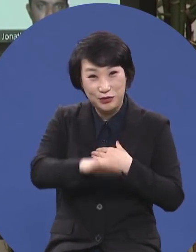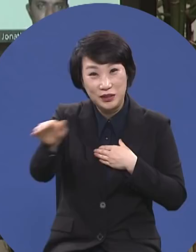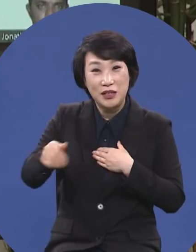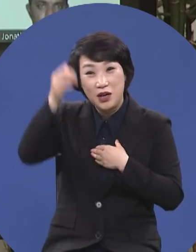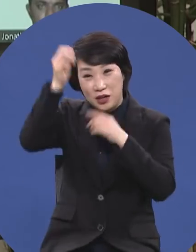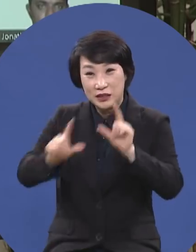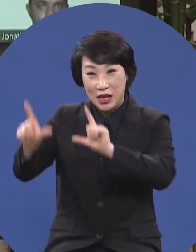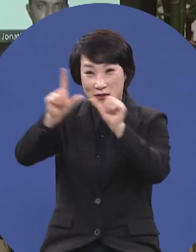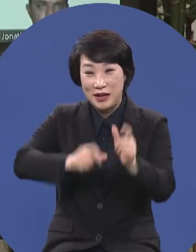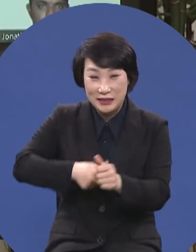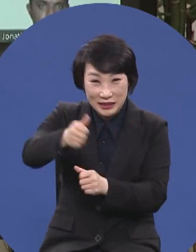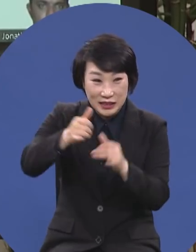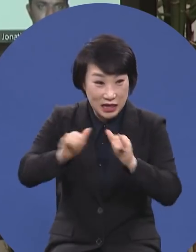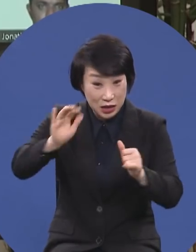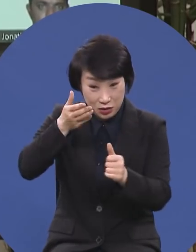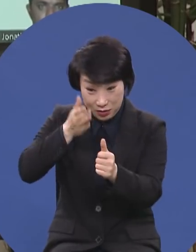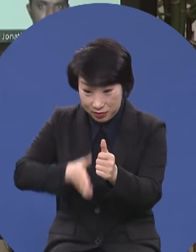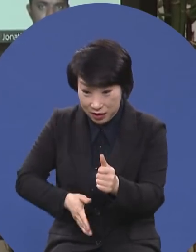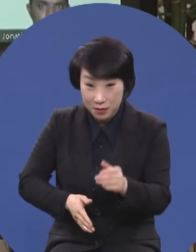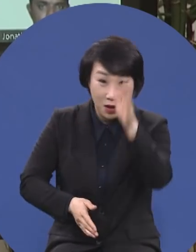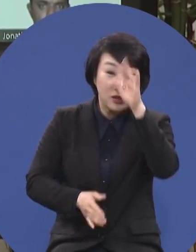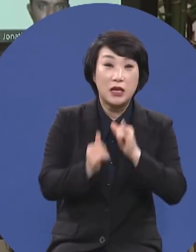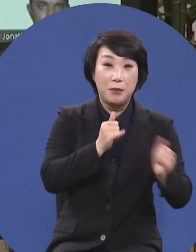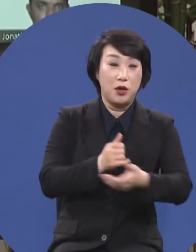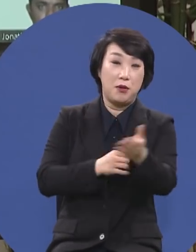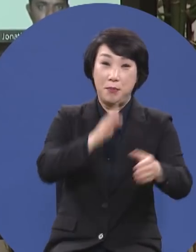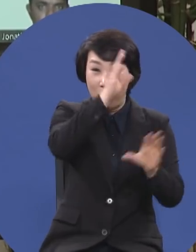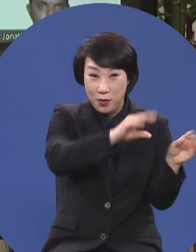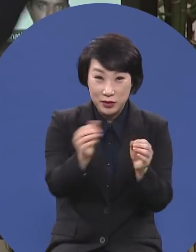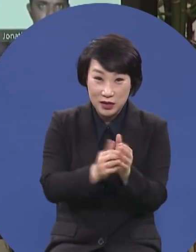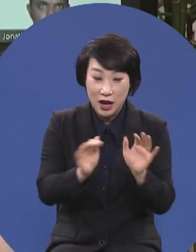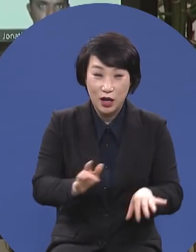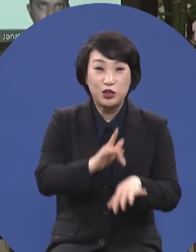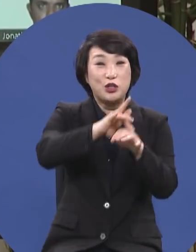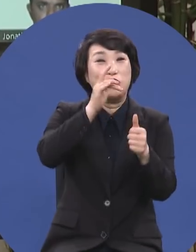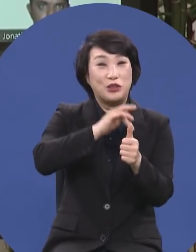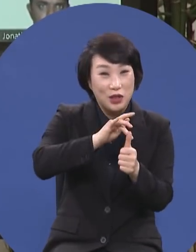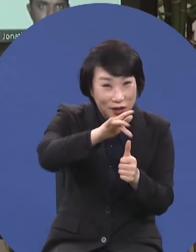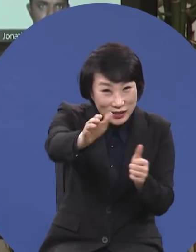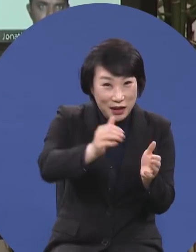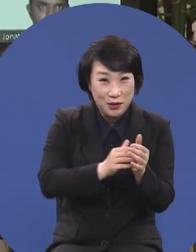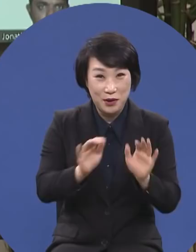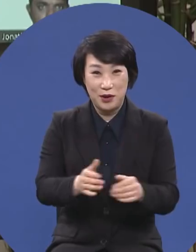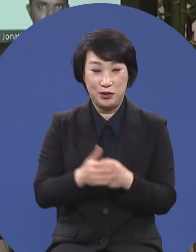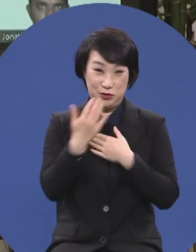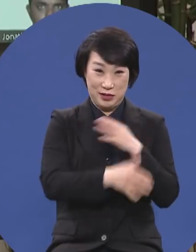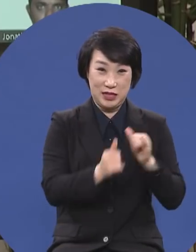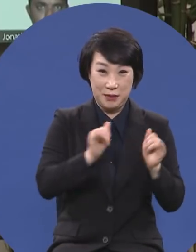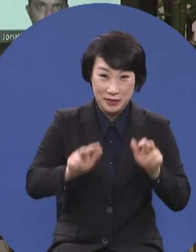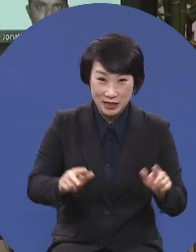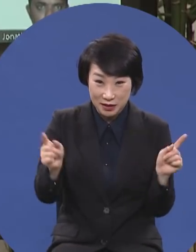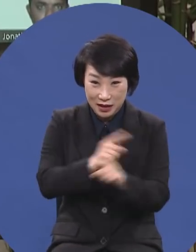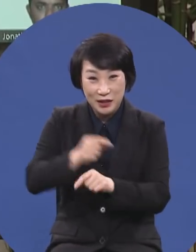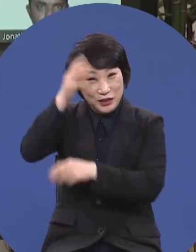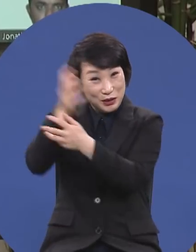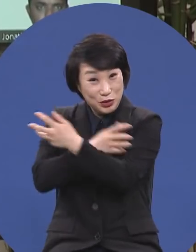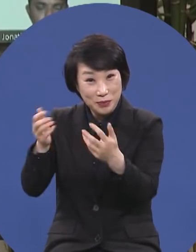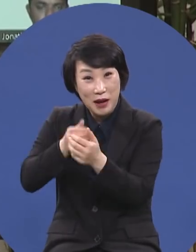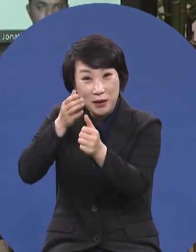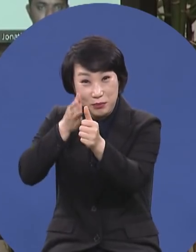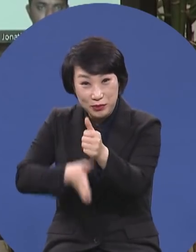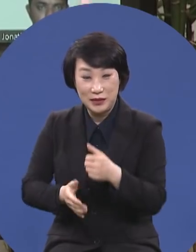생활의 승리자가 되어 병든 자는 치료받고 귀신은 떠나가고 육의 사람은 성령이